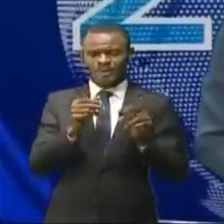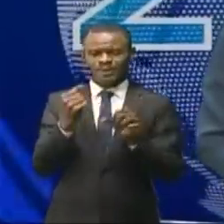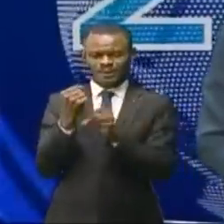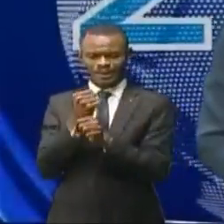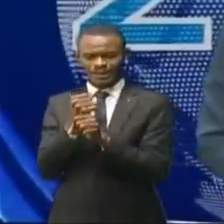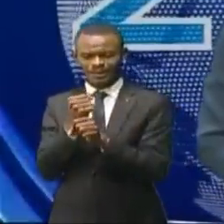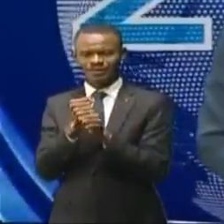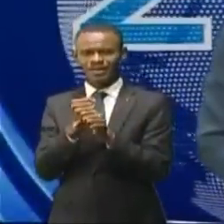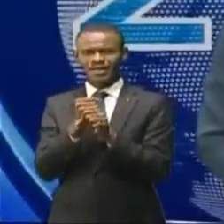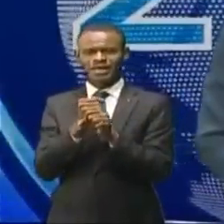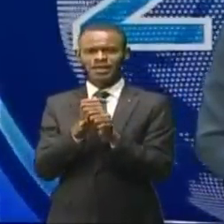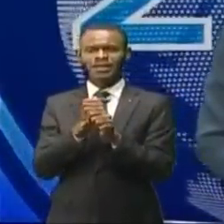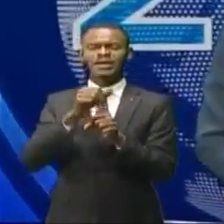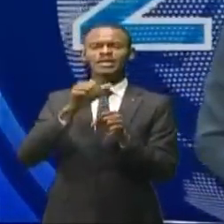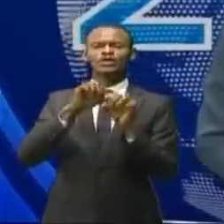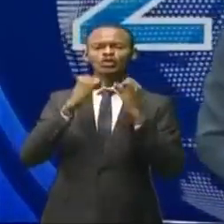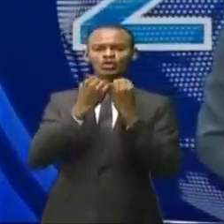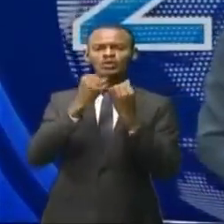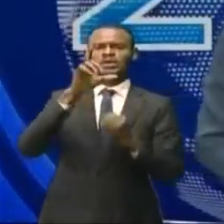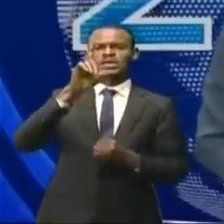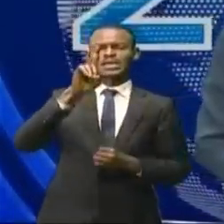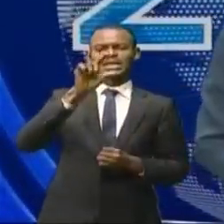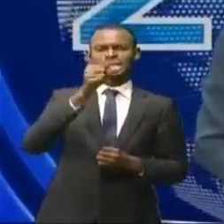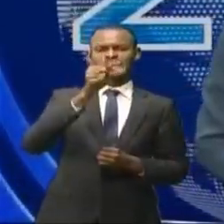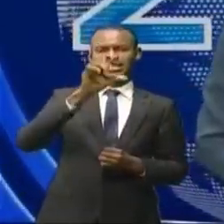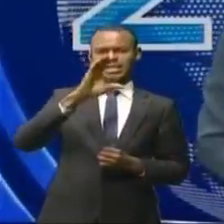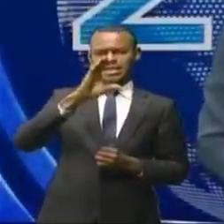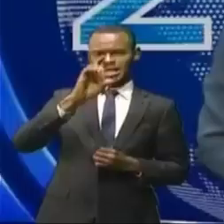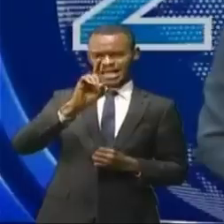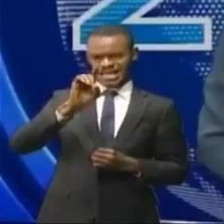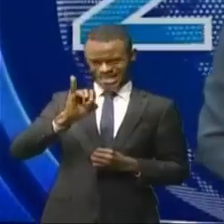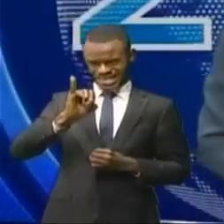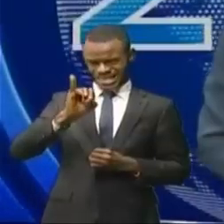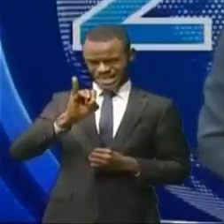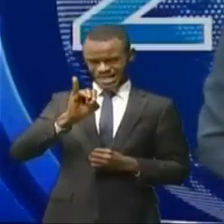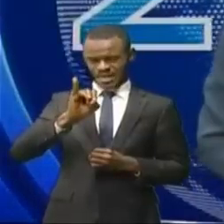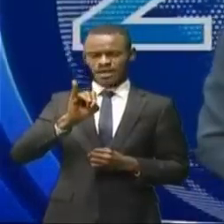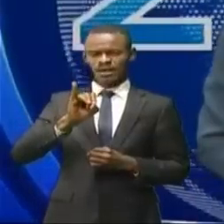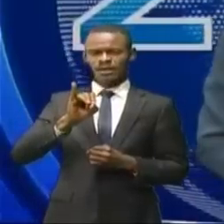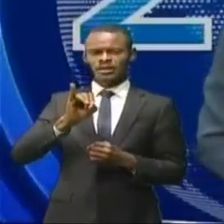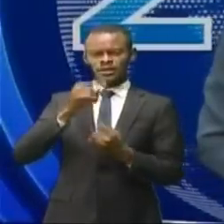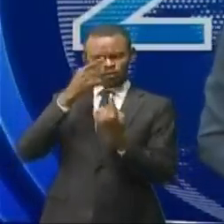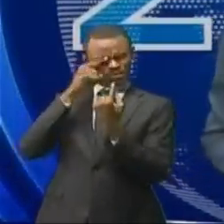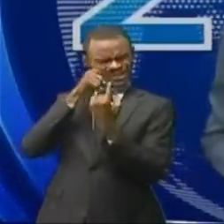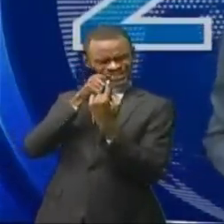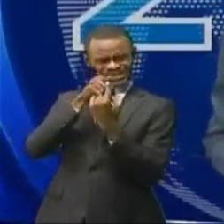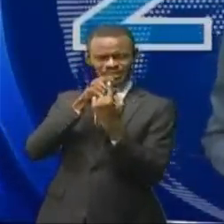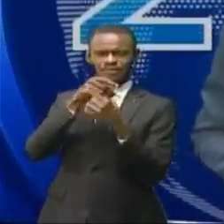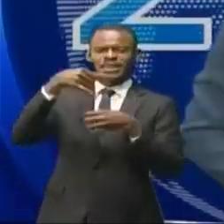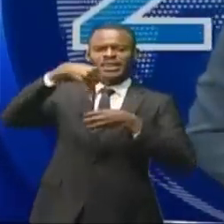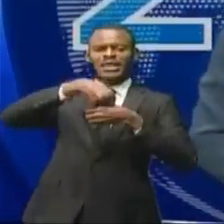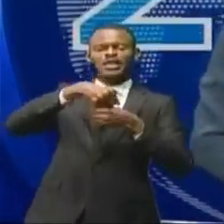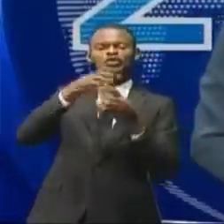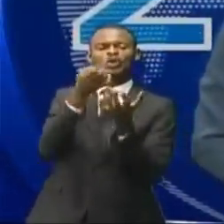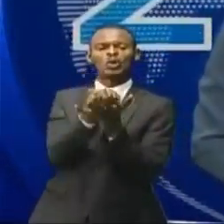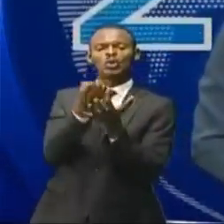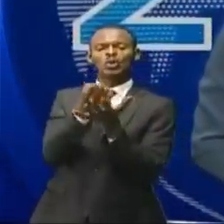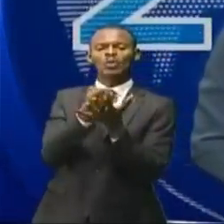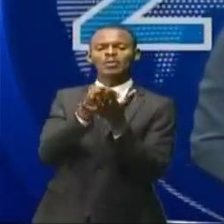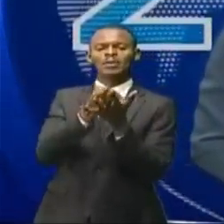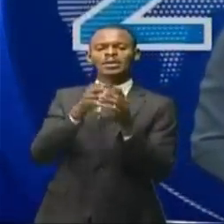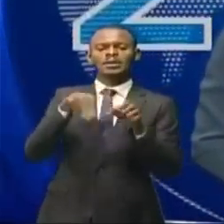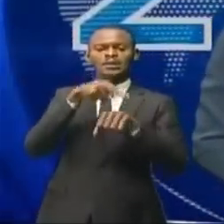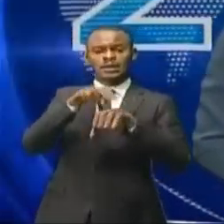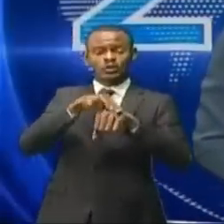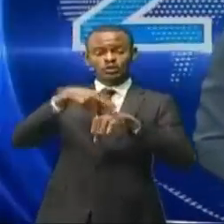la dgcdi étant un instrument de développement et d'intégration économique nationale et régionales promet son